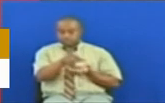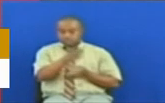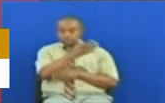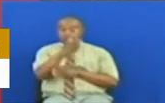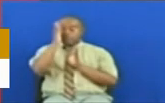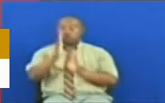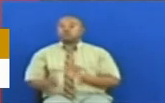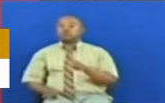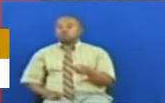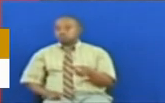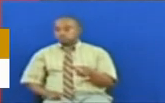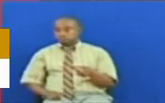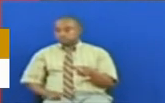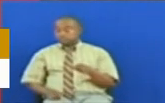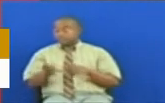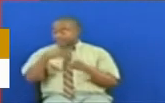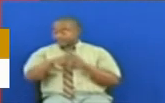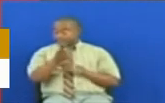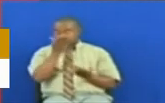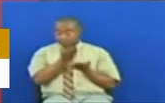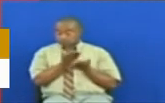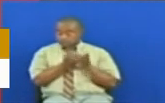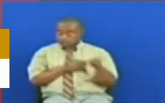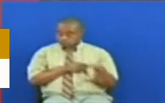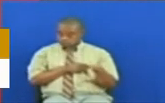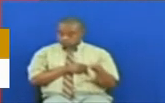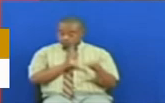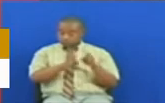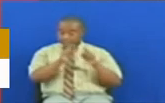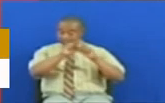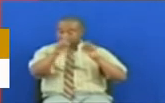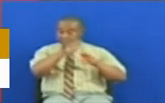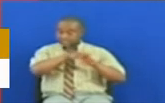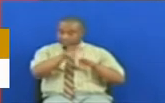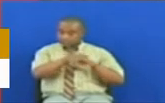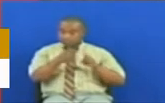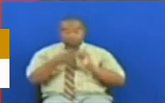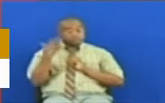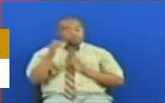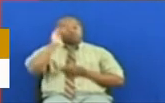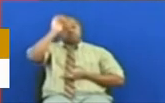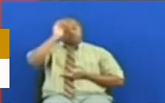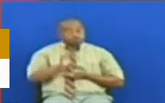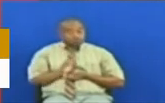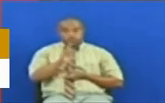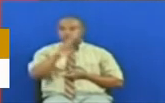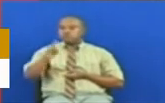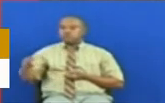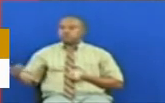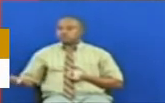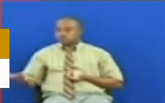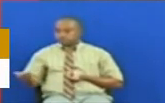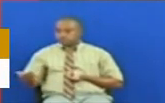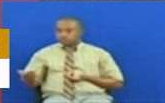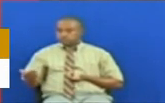kwenye footnotes za mswada hapa mapema tu wamesema kulikuwa na mapungufu kwenye sheria ambayo ilianzisha